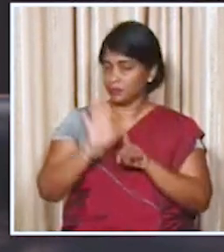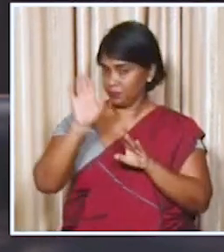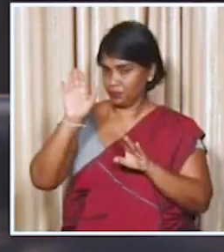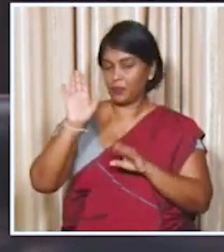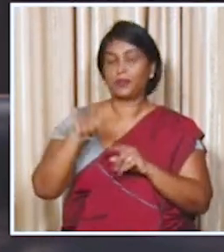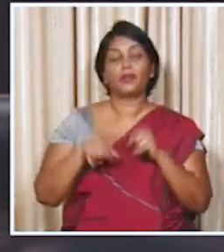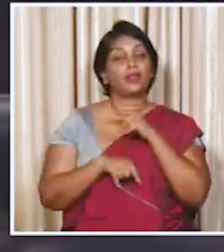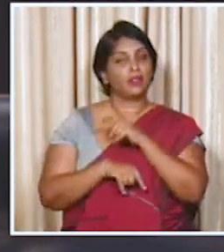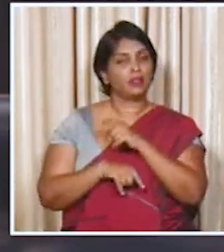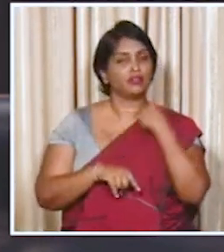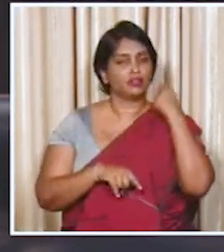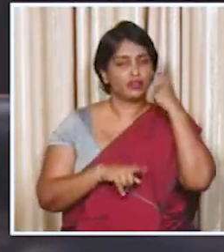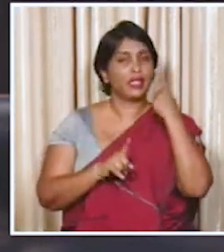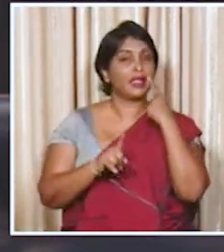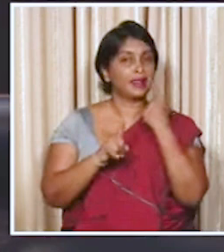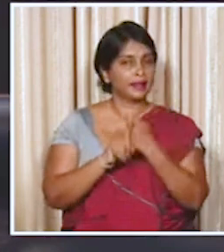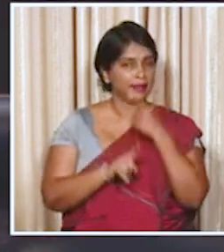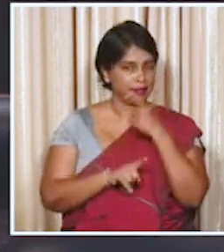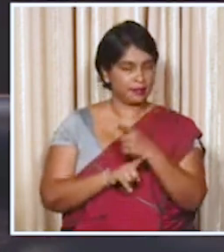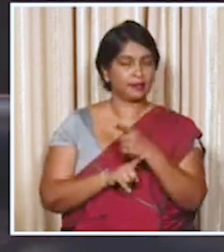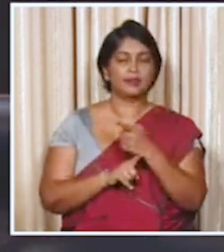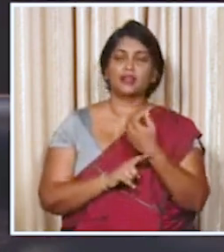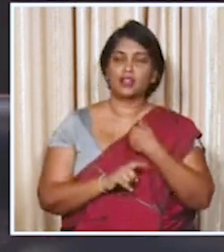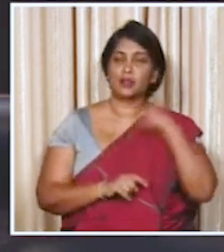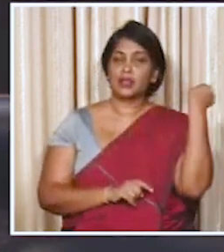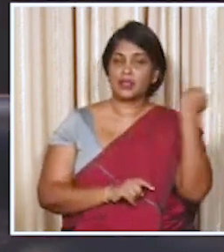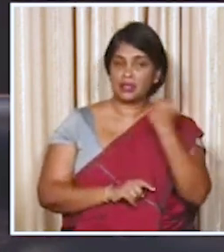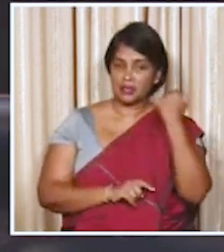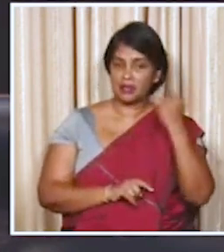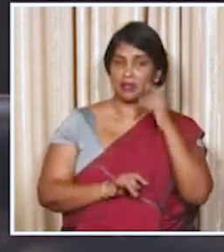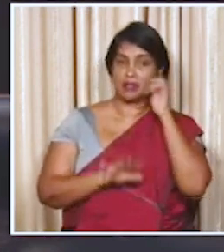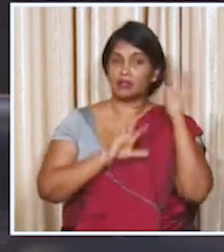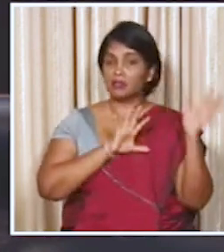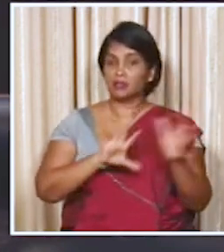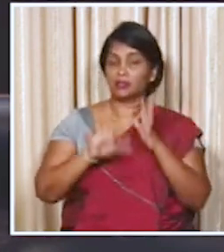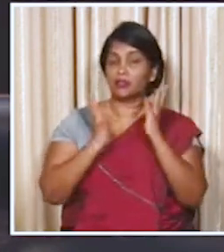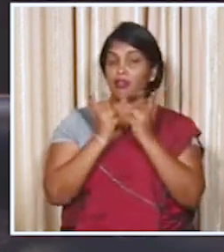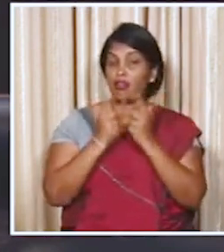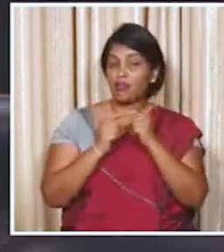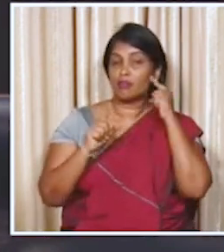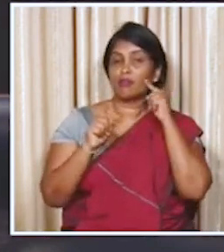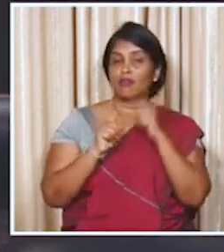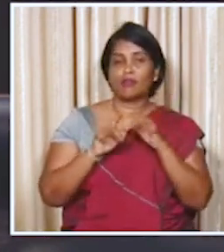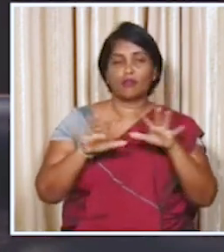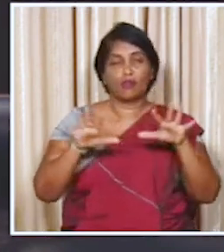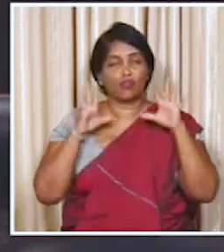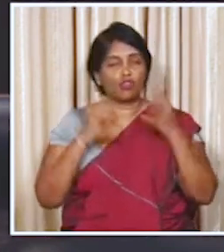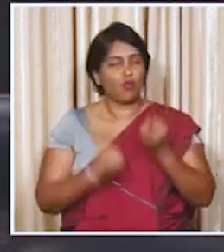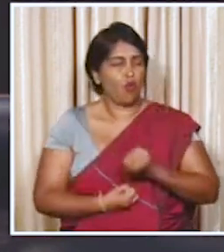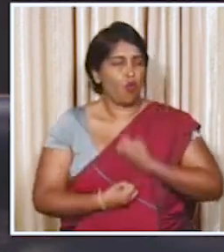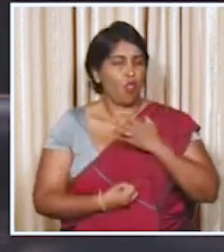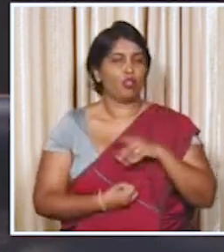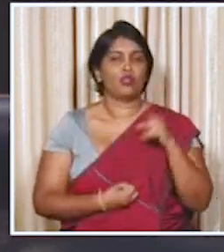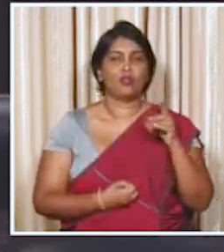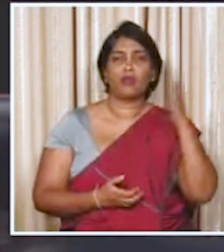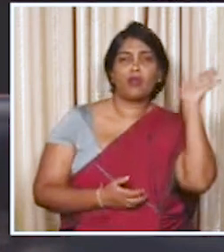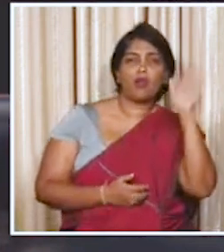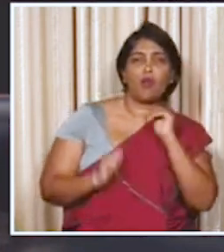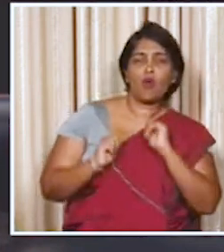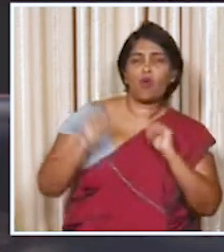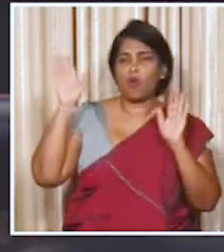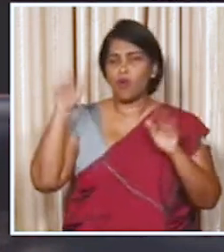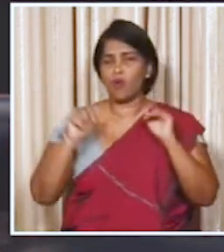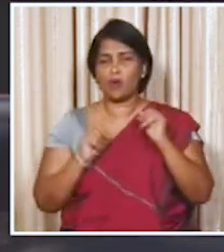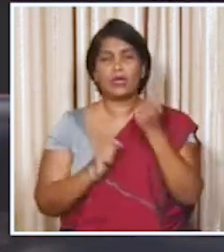ඔහු මම දන්නවා මහනුවර දිස්ත්‍රික්කයේ අපේ රැස්වීම වලට සෙනග එන ගාන පිළිබඳව පුදුම උනන්දුවක් දක්වන්නේ. කොහෙන්ද එන්නේ, කවුද